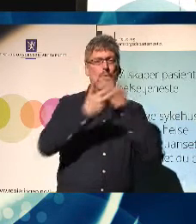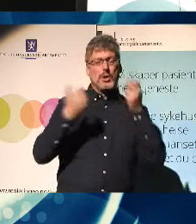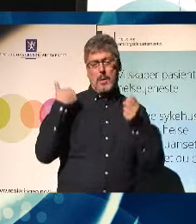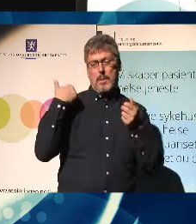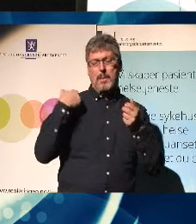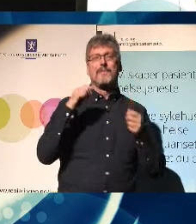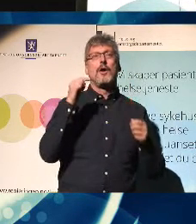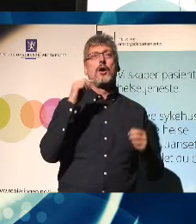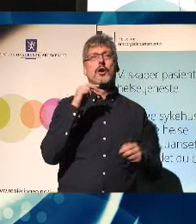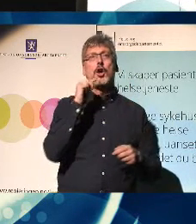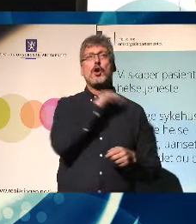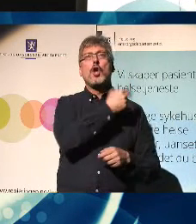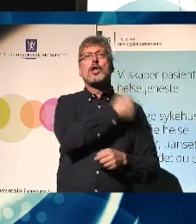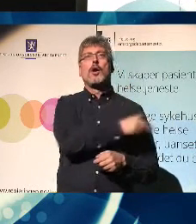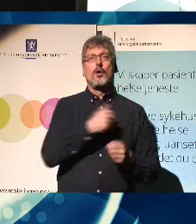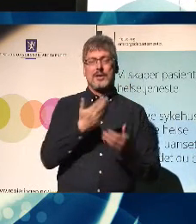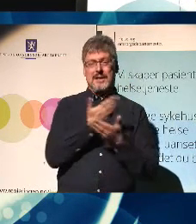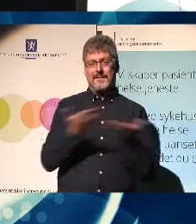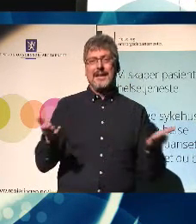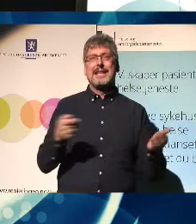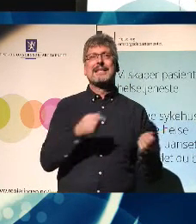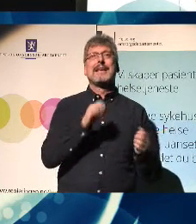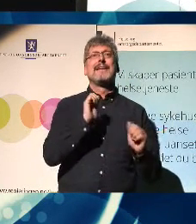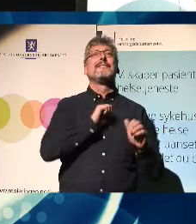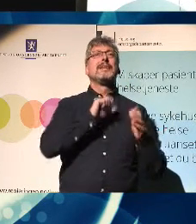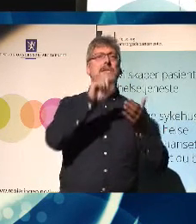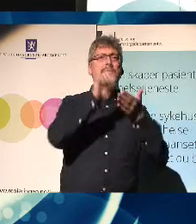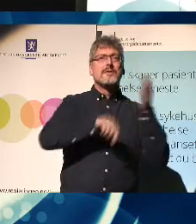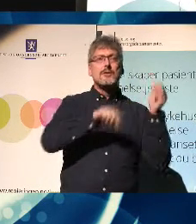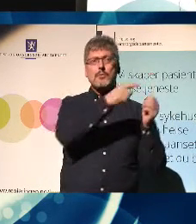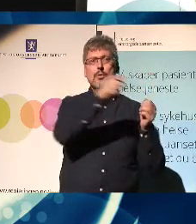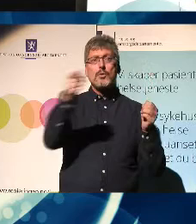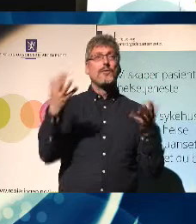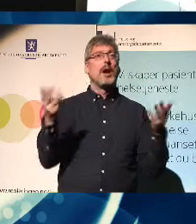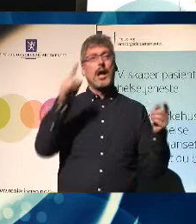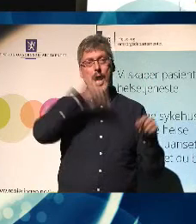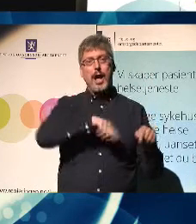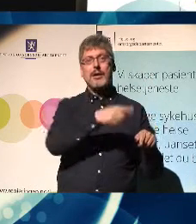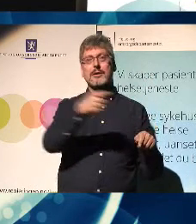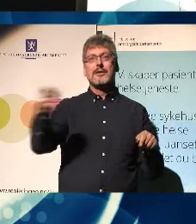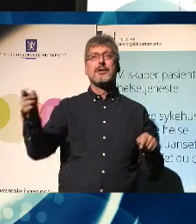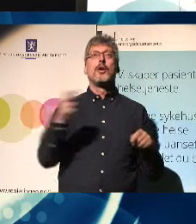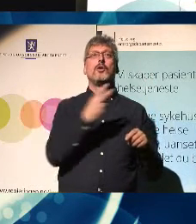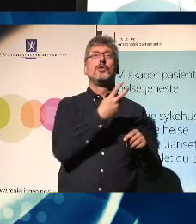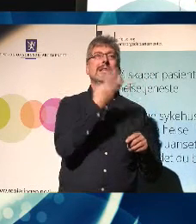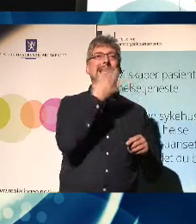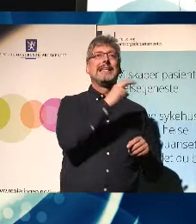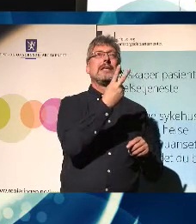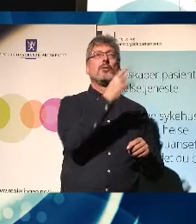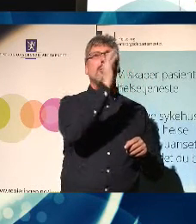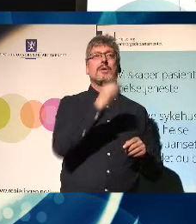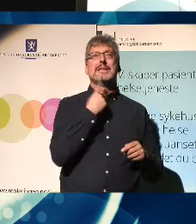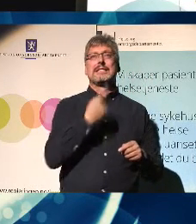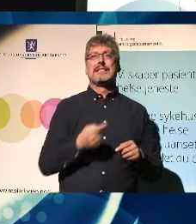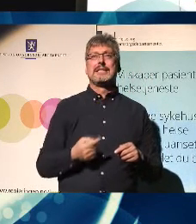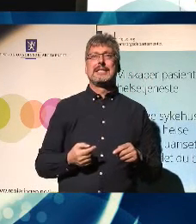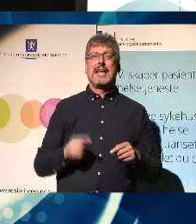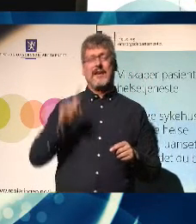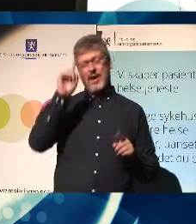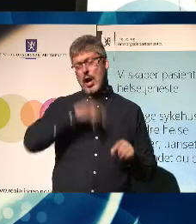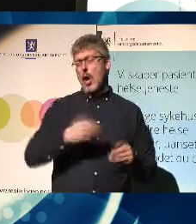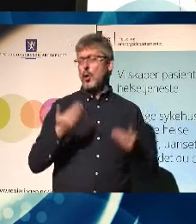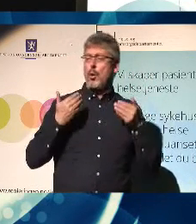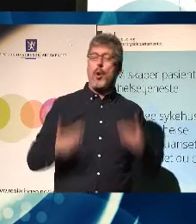Røde Kors, som viser at hvis vi blir spurt om hvor mange av oss som kan førstehjelp, så sier 92% at det kan vi veldig